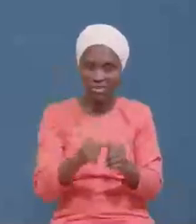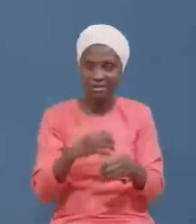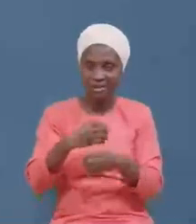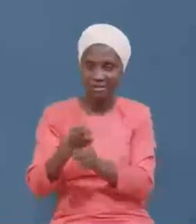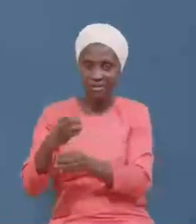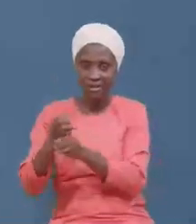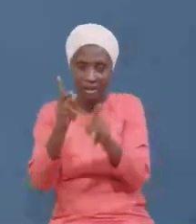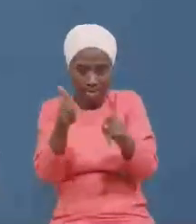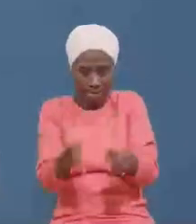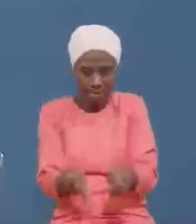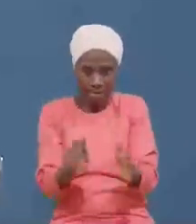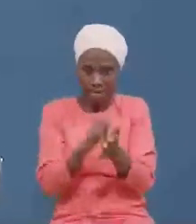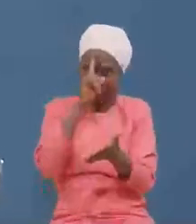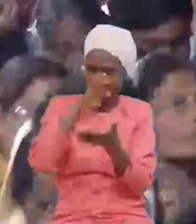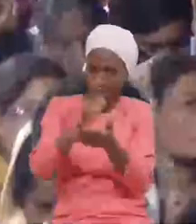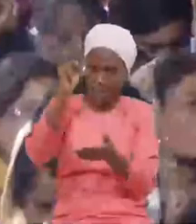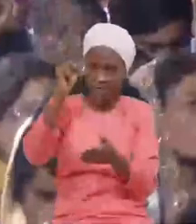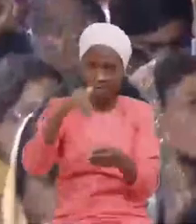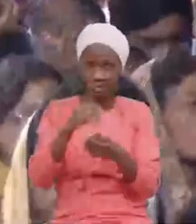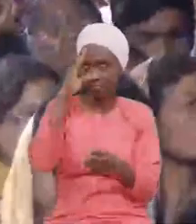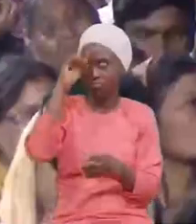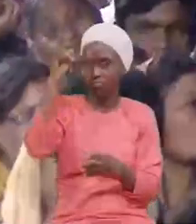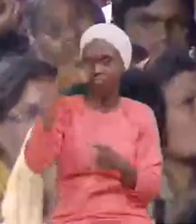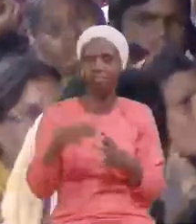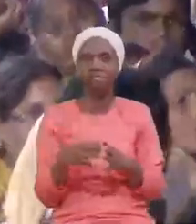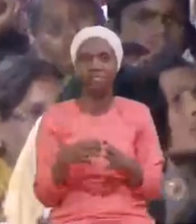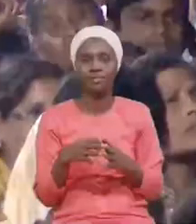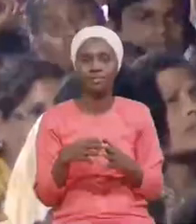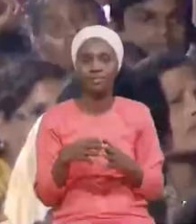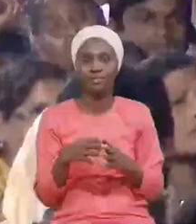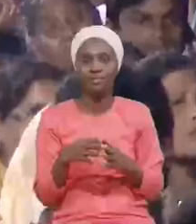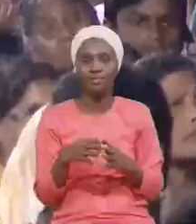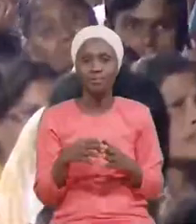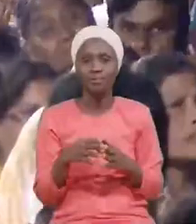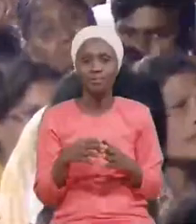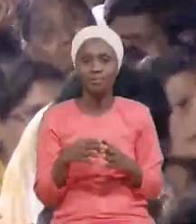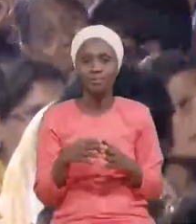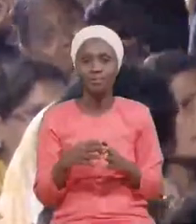Mais maintenant, il fait cela à toute créature qui croit en lui.